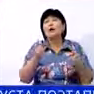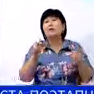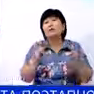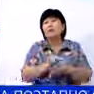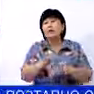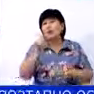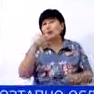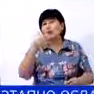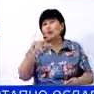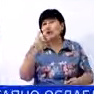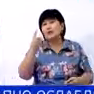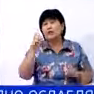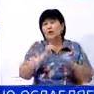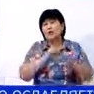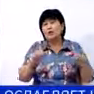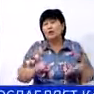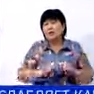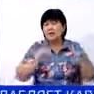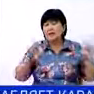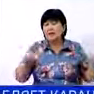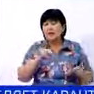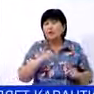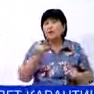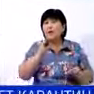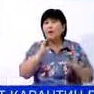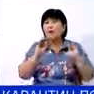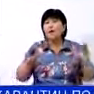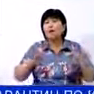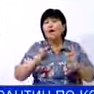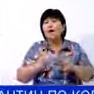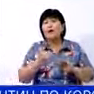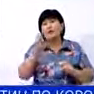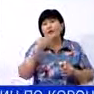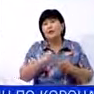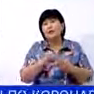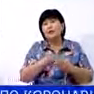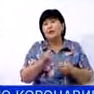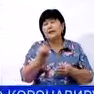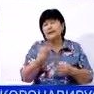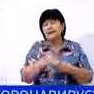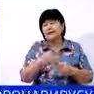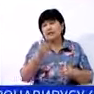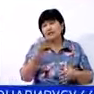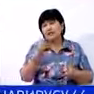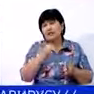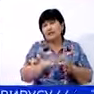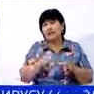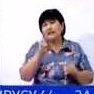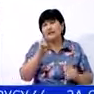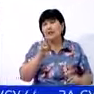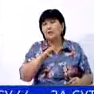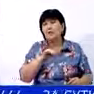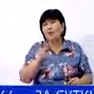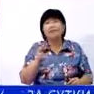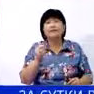ремонт 143-й школы. Развернуты работы по благоустройству аула. Из бюджета на эти цели выделено 462 миллиона